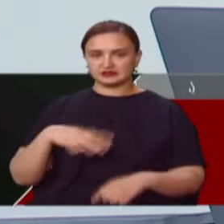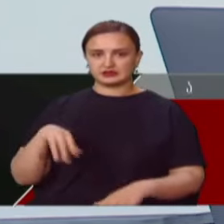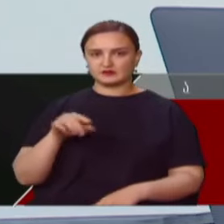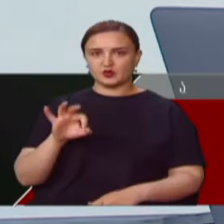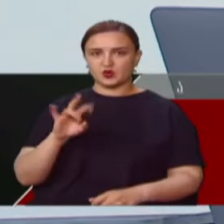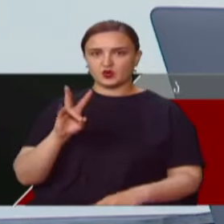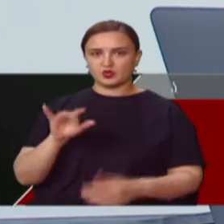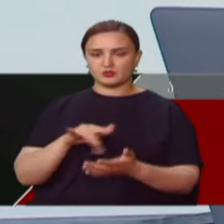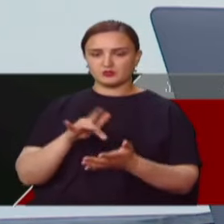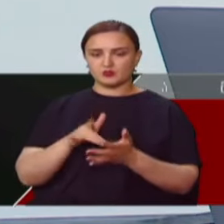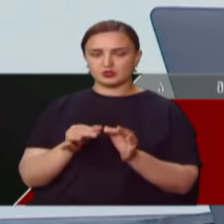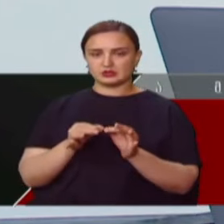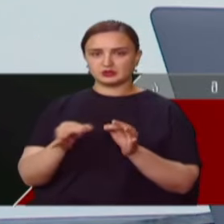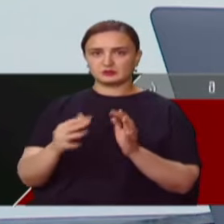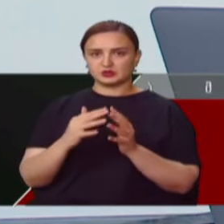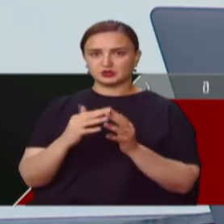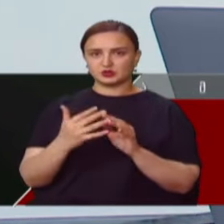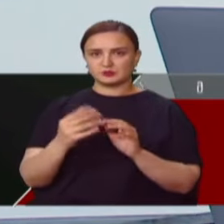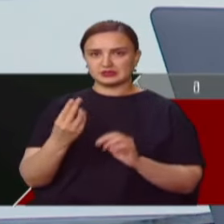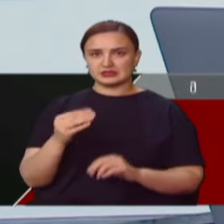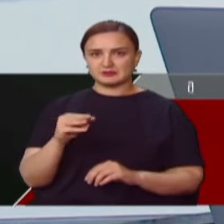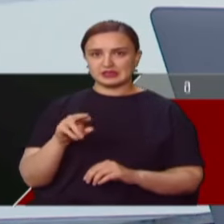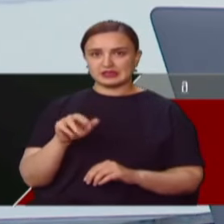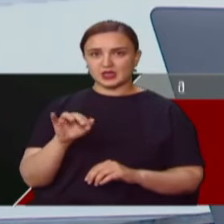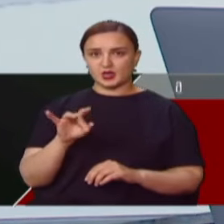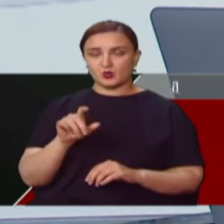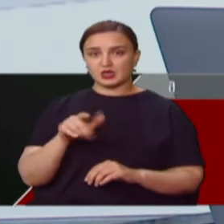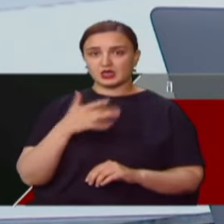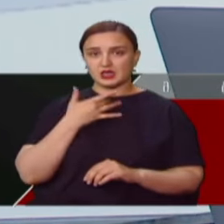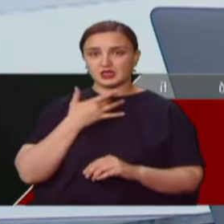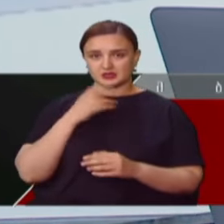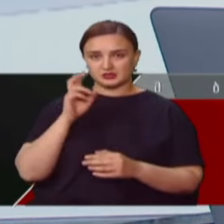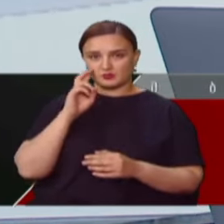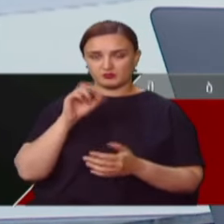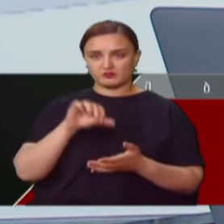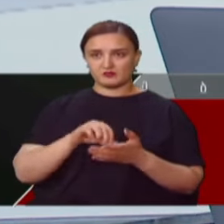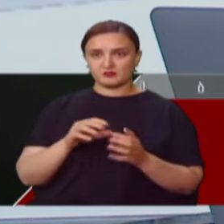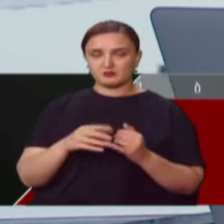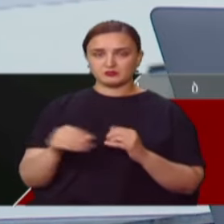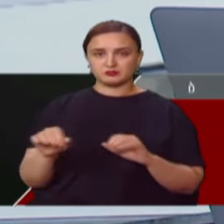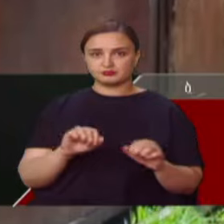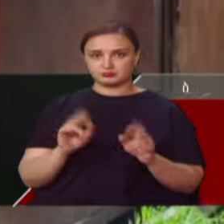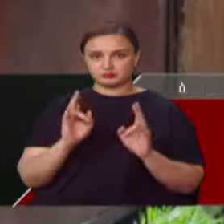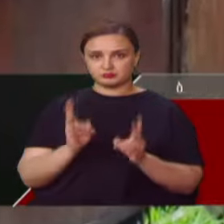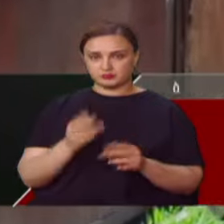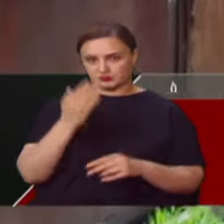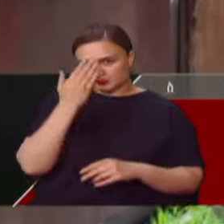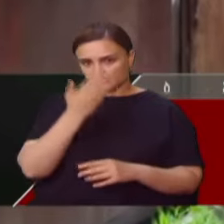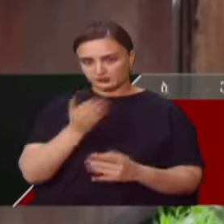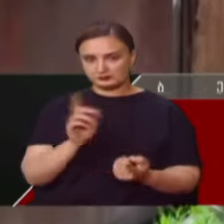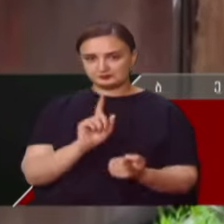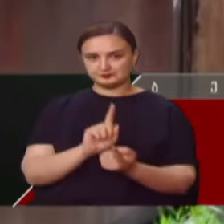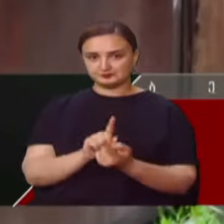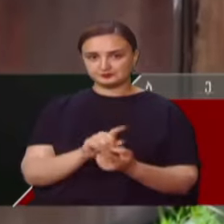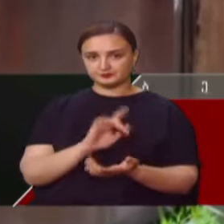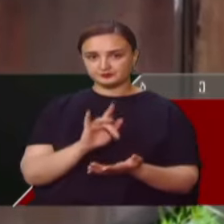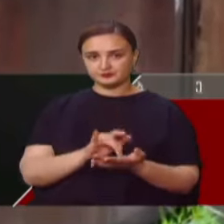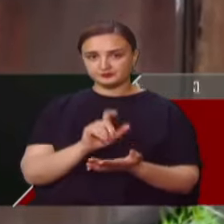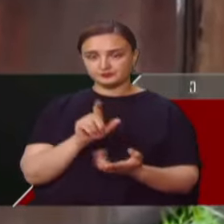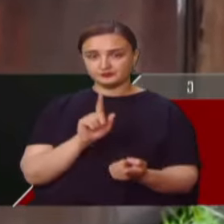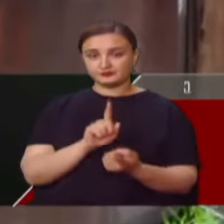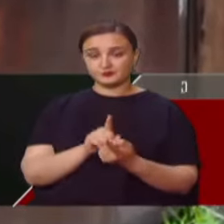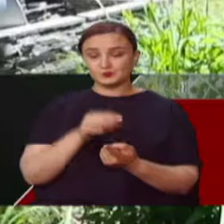დონის მუნიციპალიტეტის სოფელ და წმენდაურში ადგილობრივი ხელისუფლების წარმომადგენლები მიწისძვრის შედეგად დაზარალებულ მოსახლეობას შეხვდნენ მოქალაქეებთან